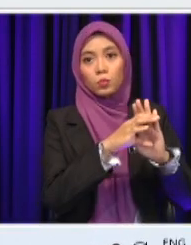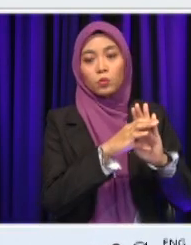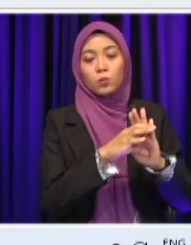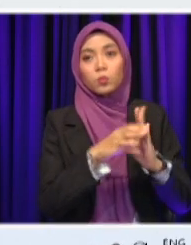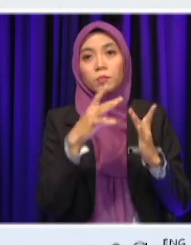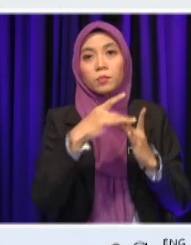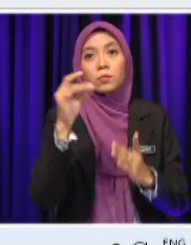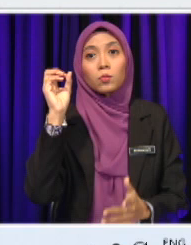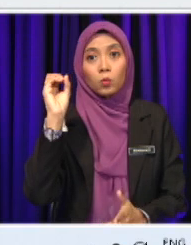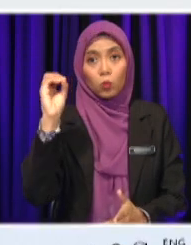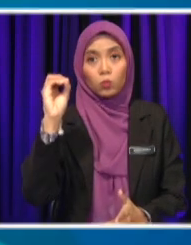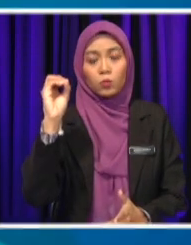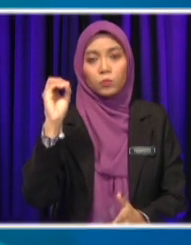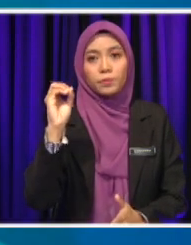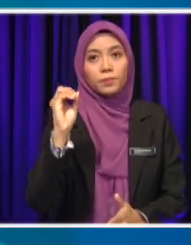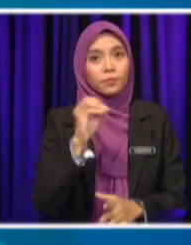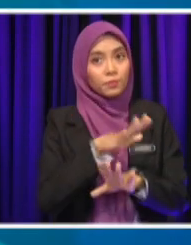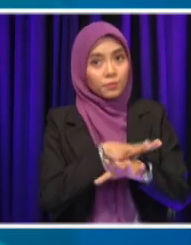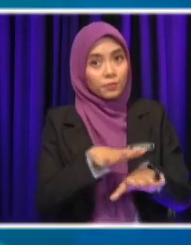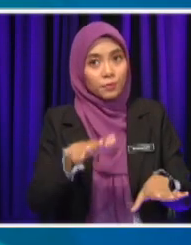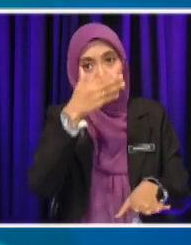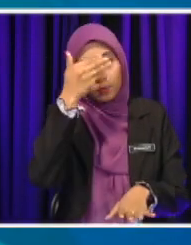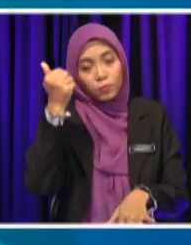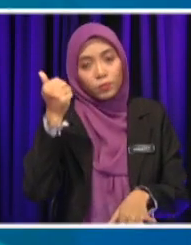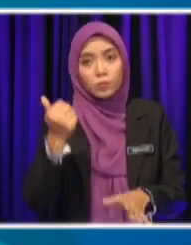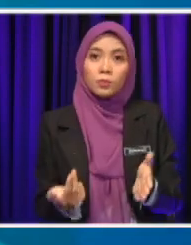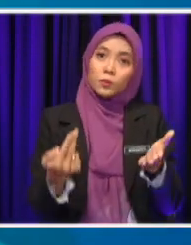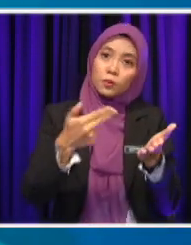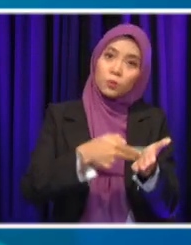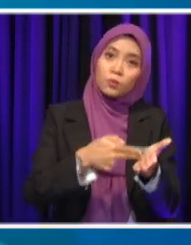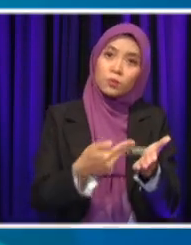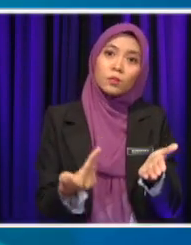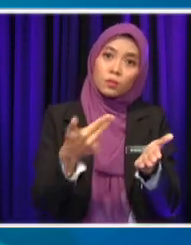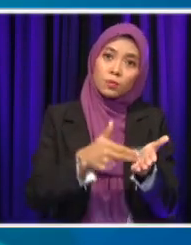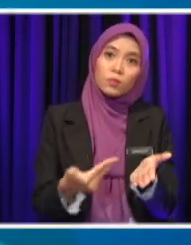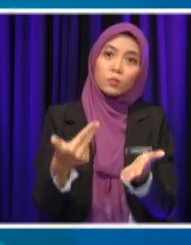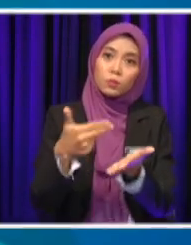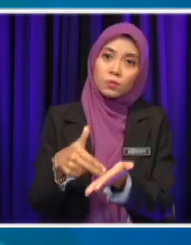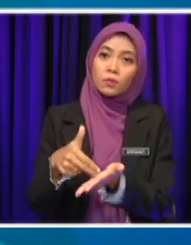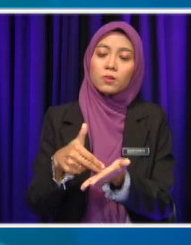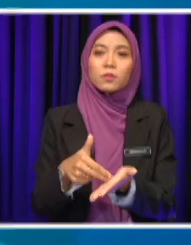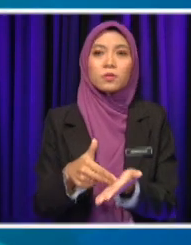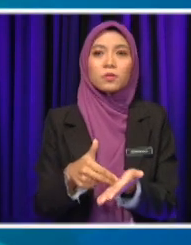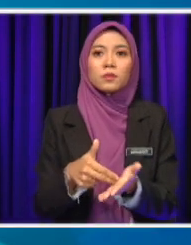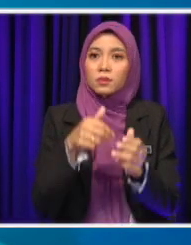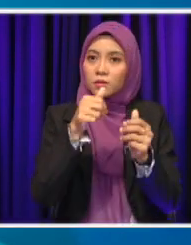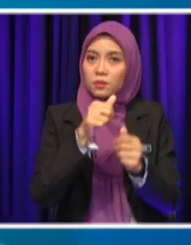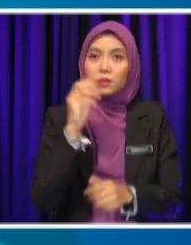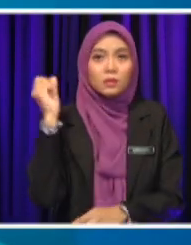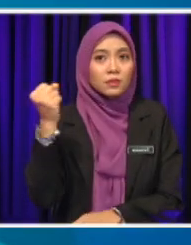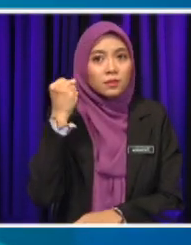Tak ada masalah. Dan Aiman jangan lupa benda ni dia berulang. Dia bukan berlaku sekali saja. Kan? Dia sentiasa